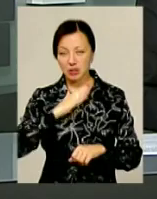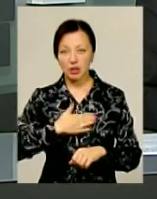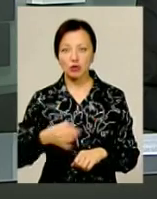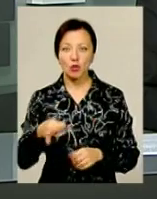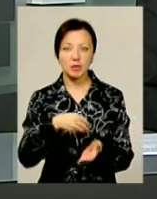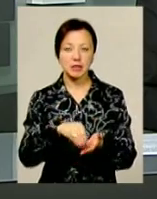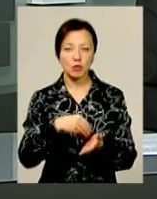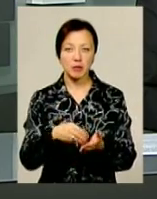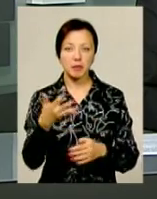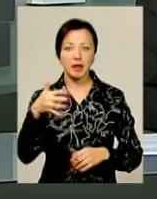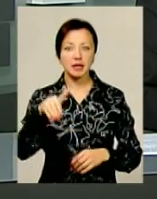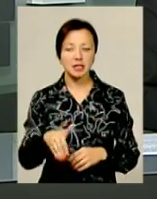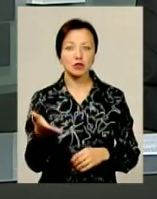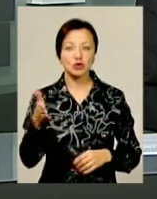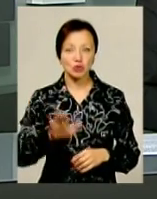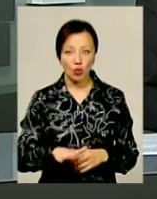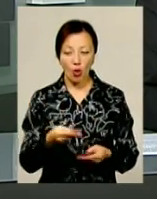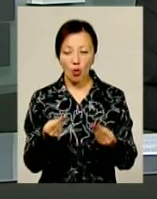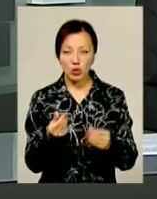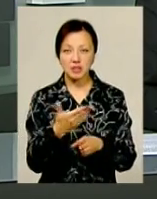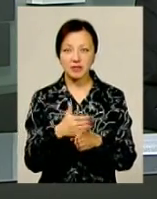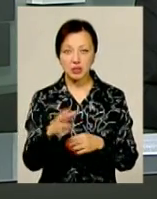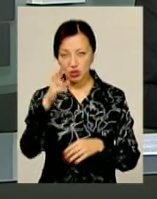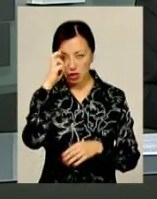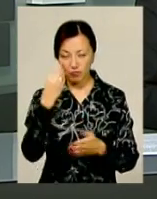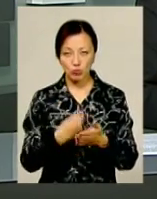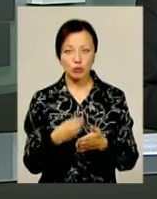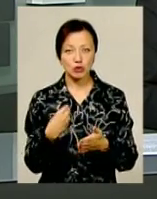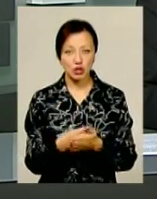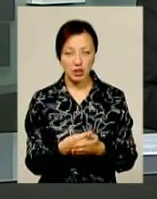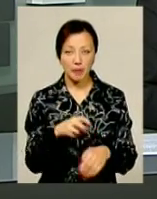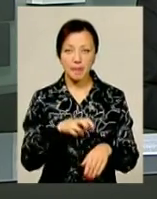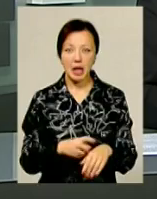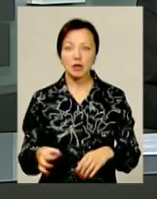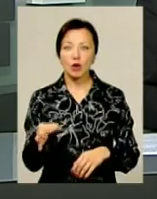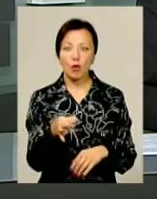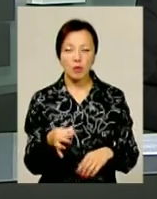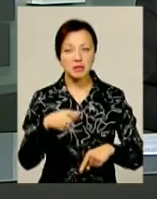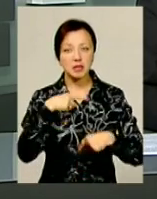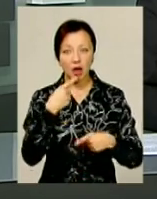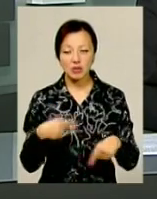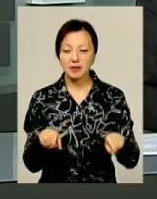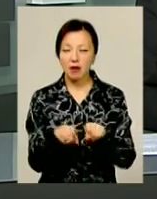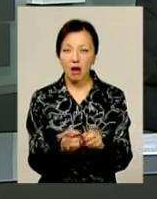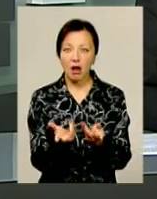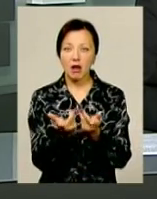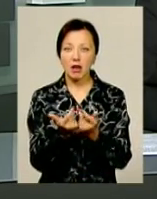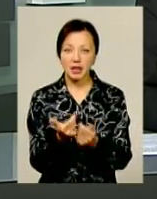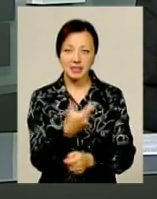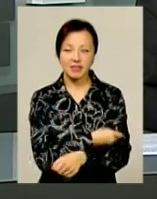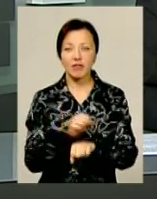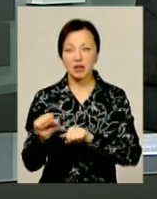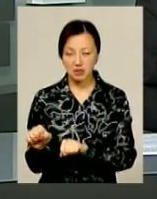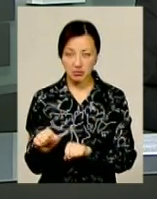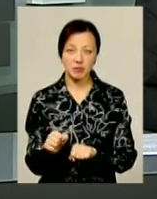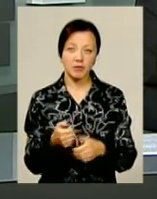область їх закупили аж 5 тисяч доз. Кошти виділили із державного бюджету. Медики області запевняють, така кількість вакцин